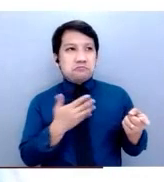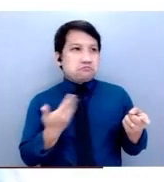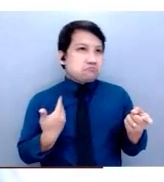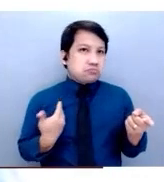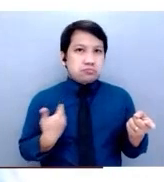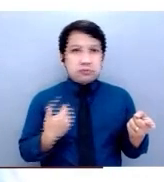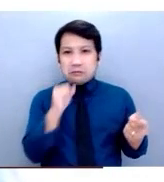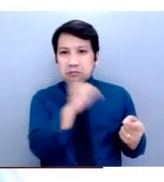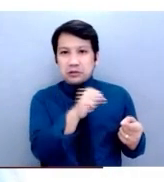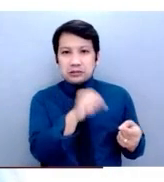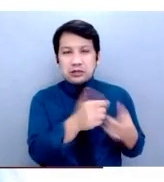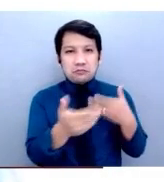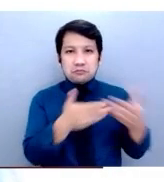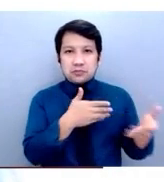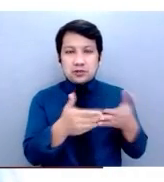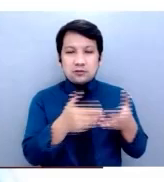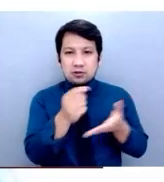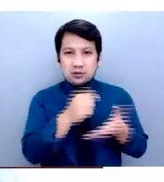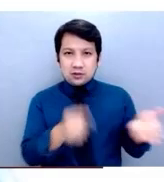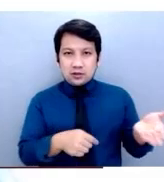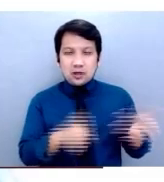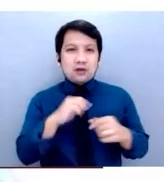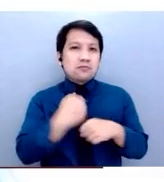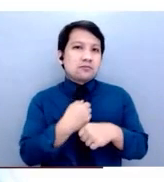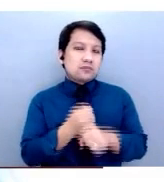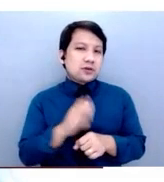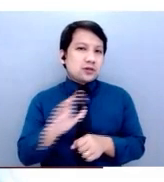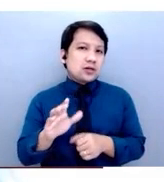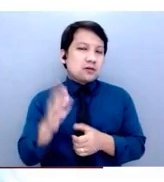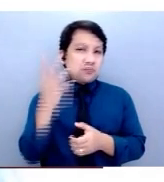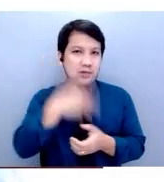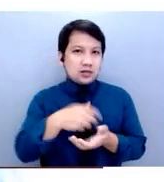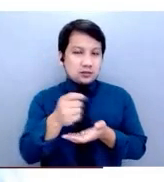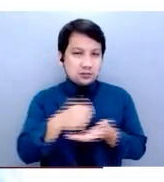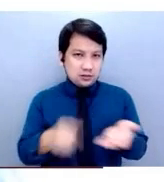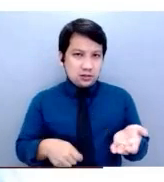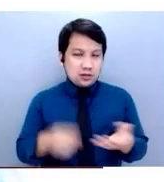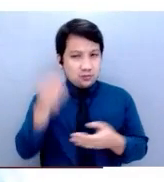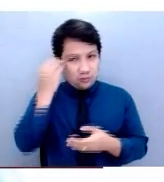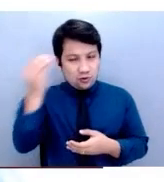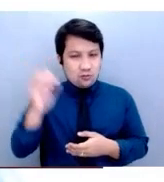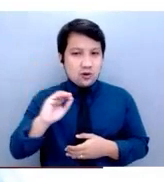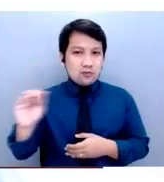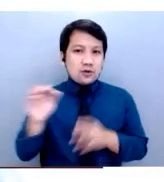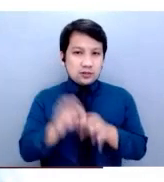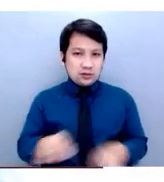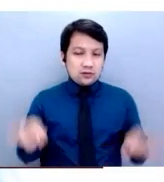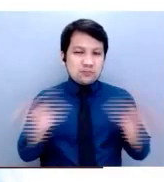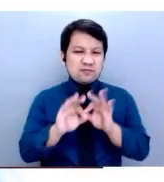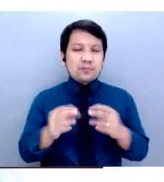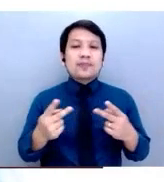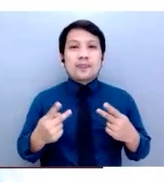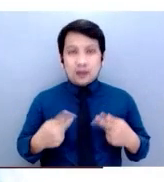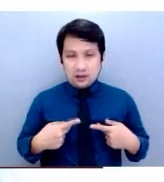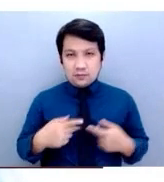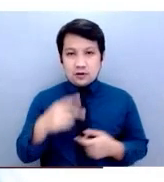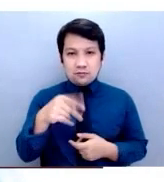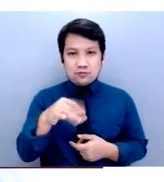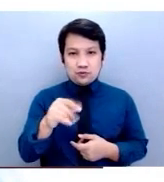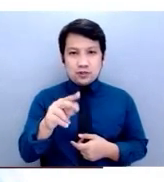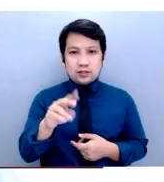agree, then meron ka pa ring pagkakataong gumawa ng dissenting opinion. Pero ang implication kung meron na talagang ponente, meron